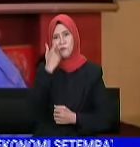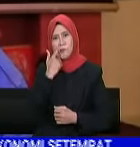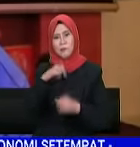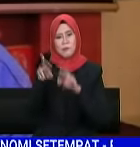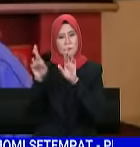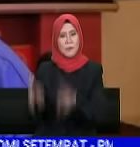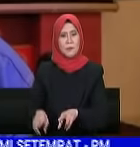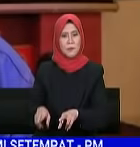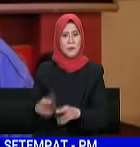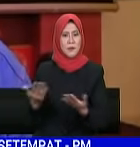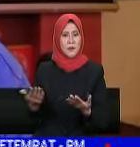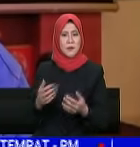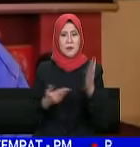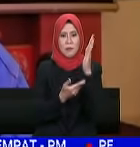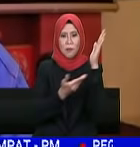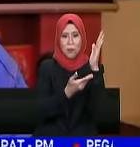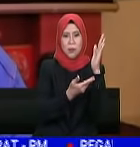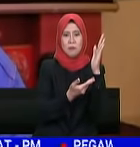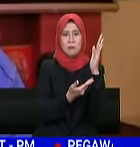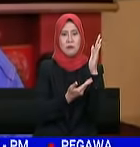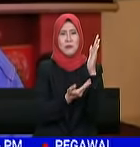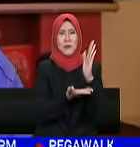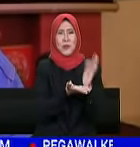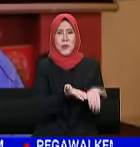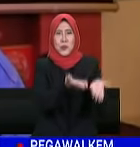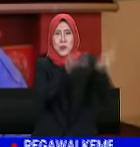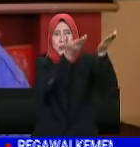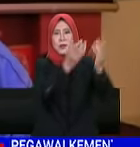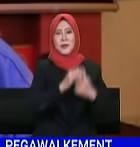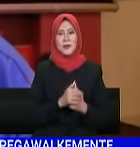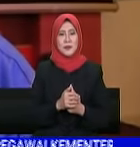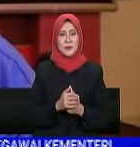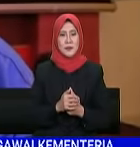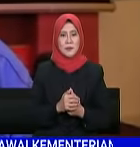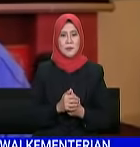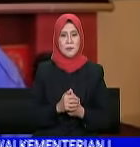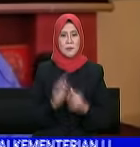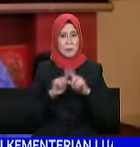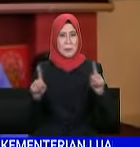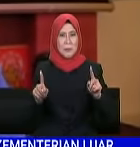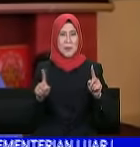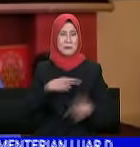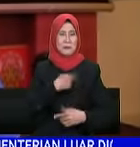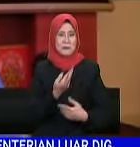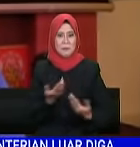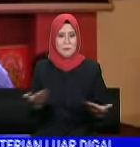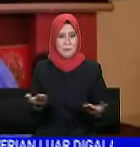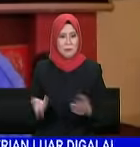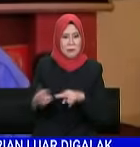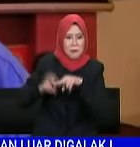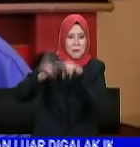berbaloi, aku tanya. Lepas itu, harga baja niki 2 kali ganda, harga racun niki